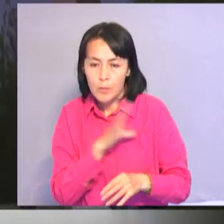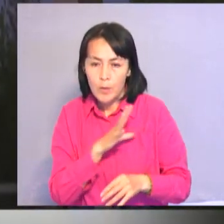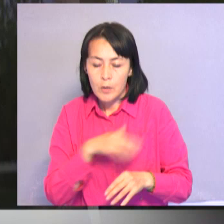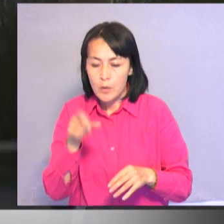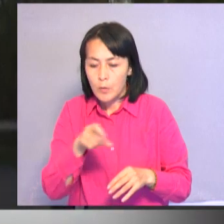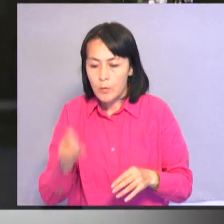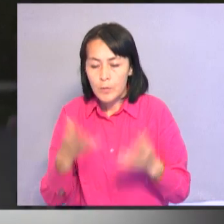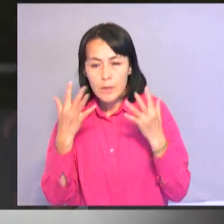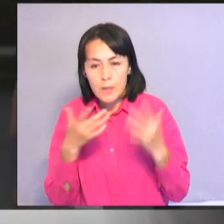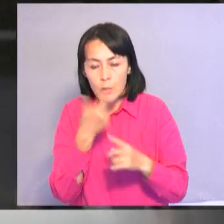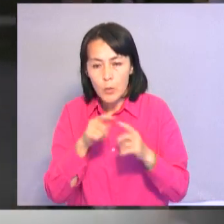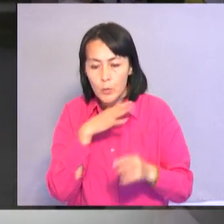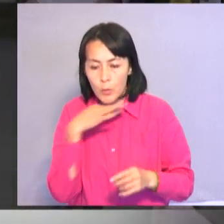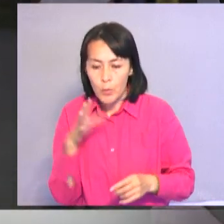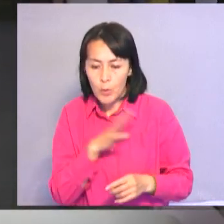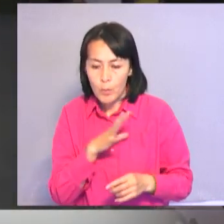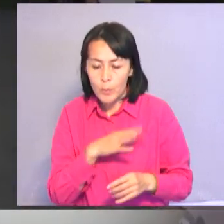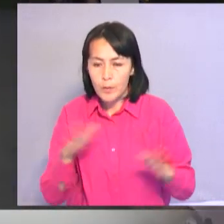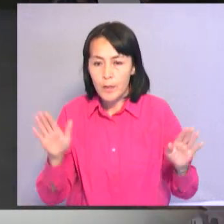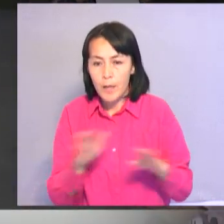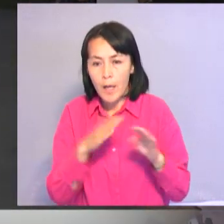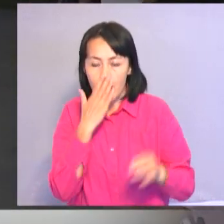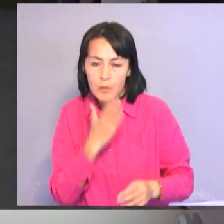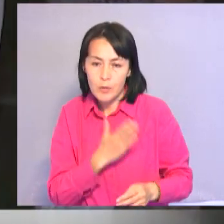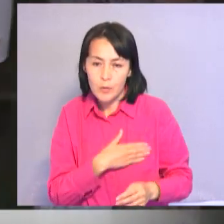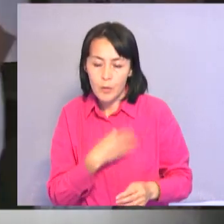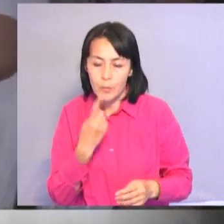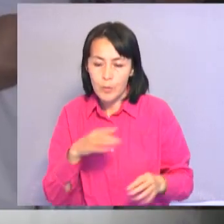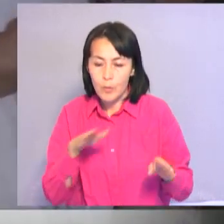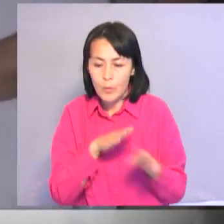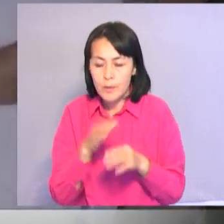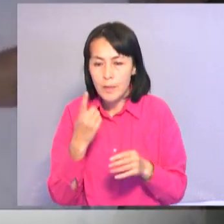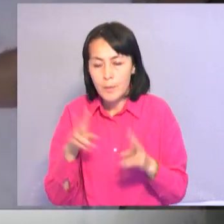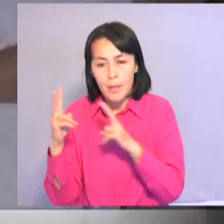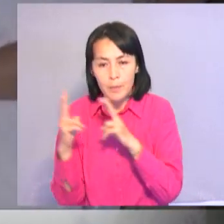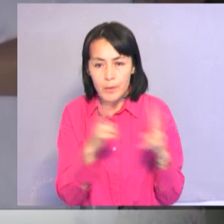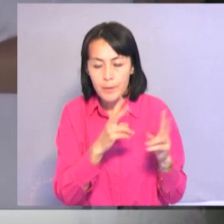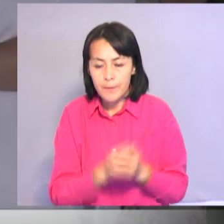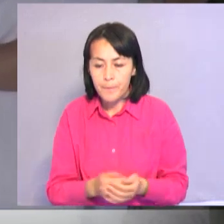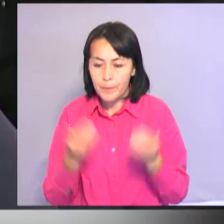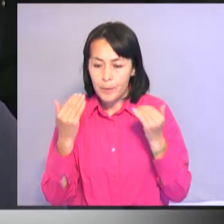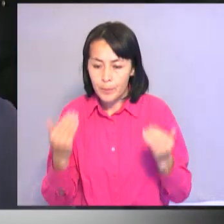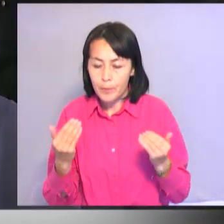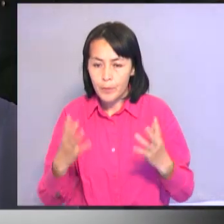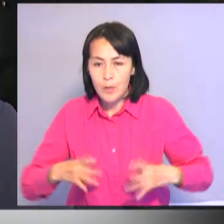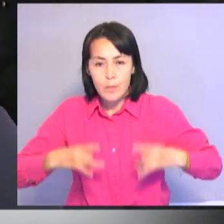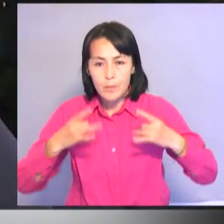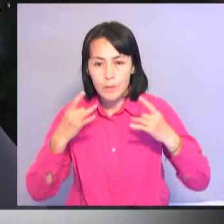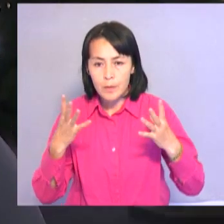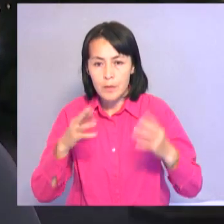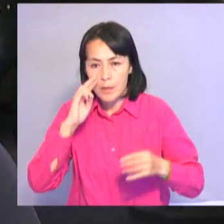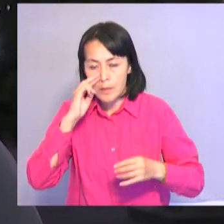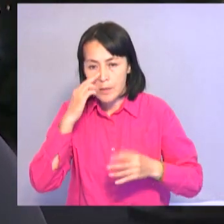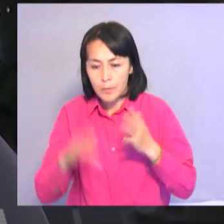да көрермендердің саны жеткілікті болды. Әнсүйер қауым бірі қосылып ән айтса, енді бірі би биледі. Бүгінгі кештерде өнер көрсететін